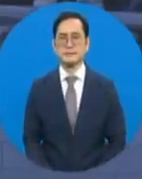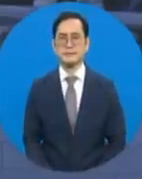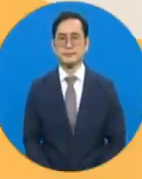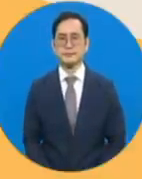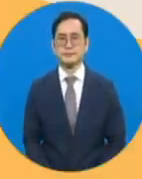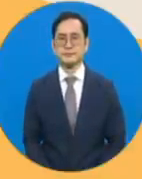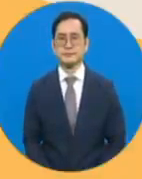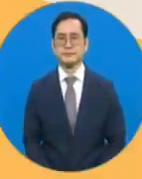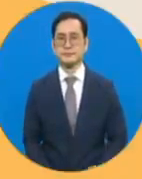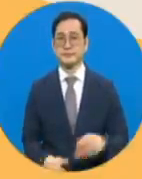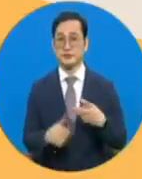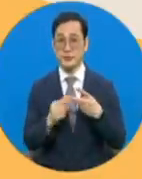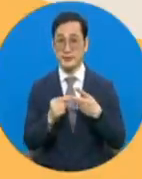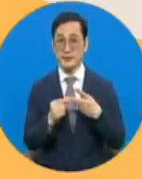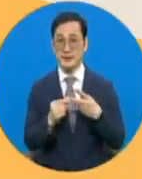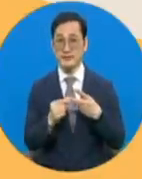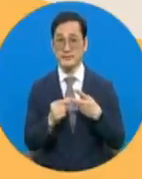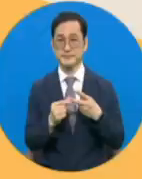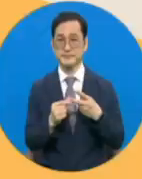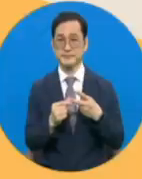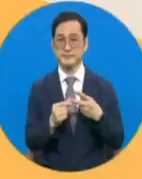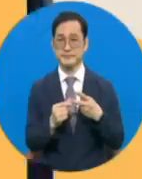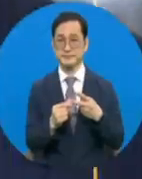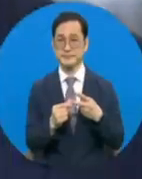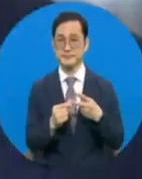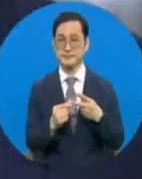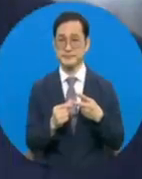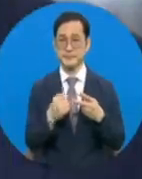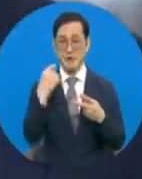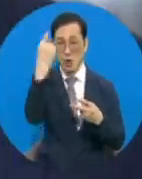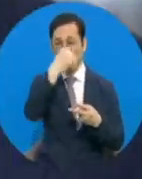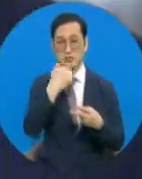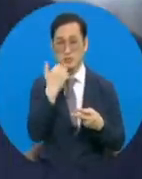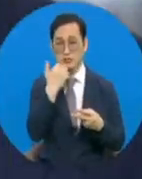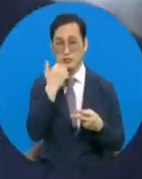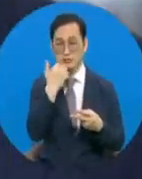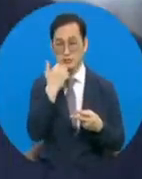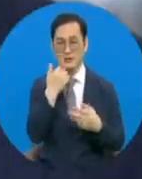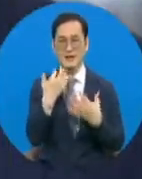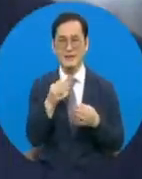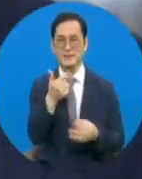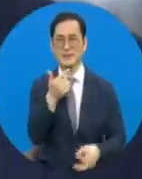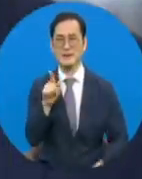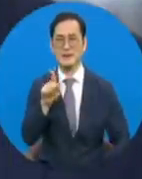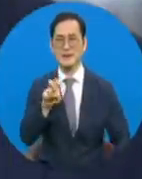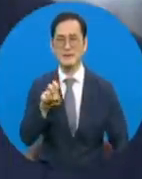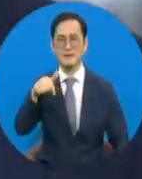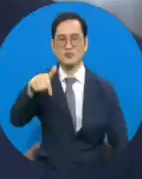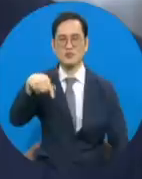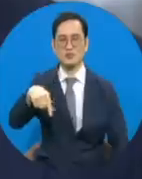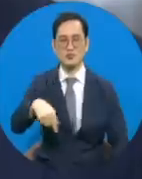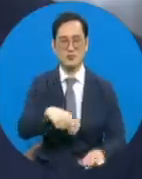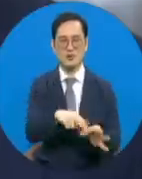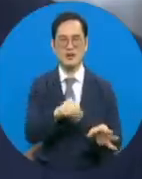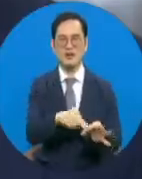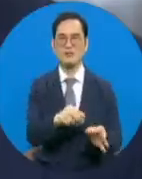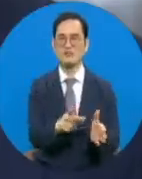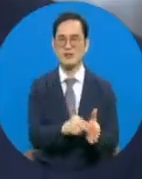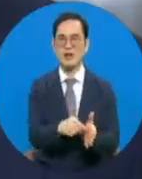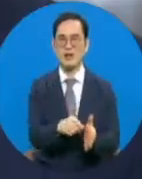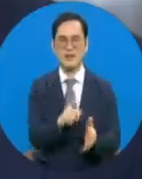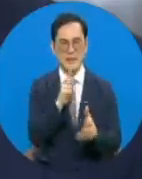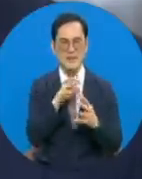하겠습니다. 누굴까요? 가상자산 투 투자 의혹에 휩싸인 무소속